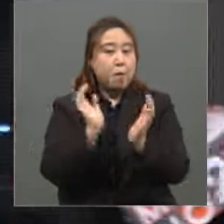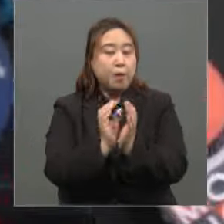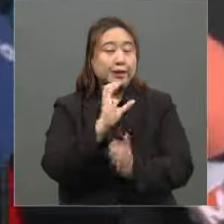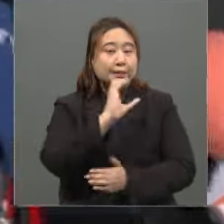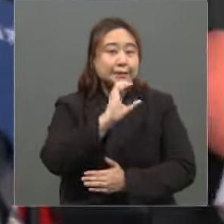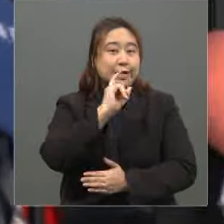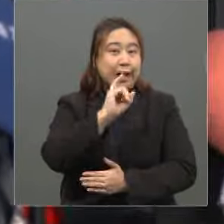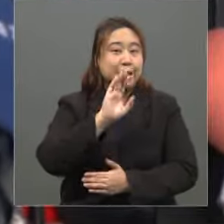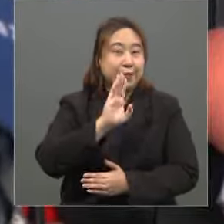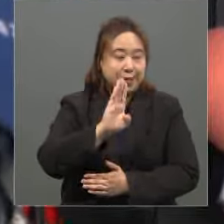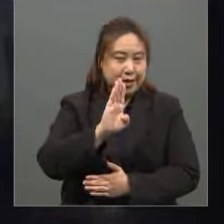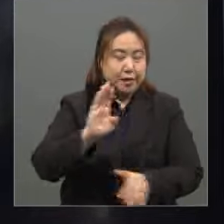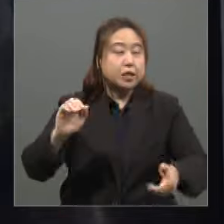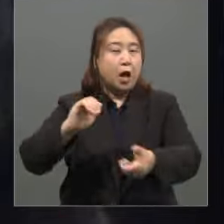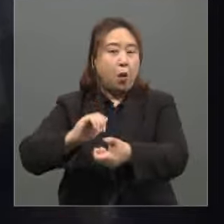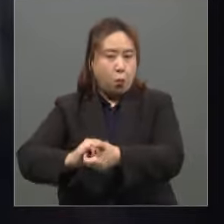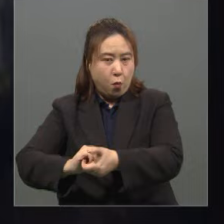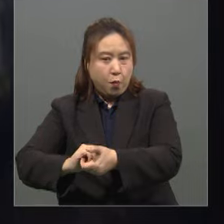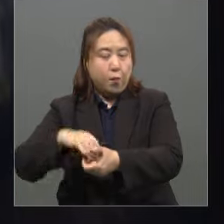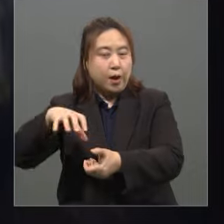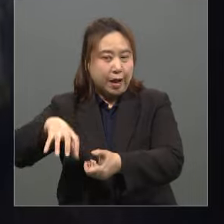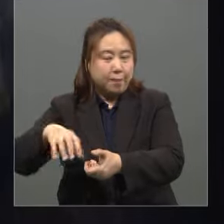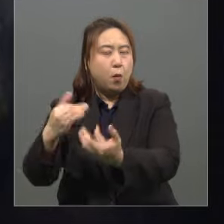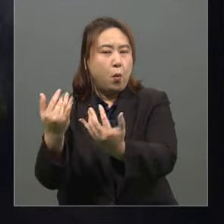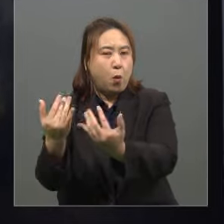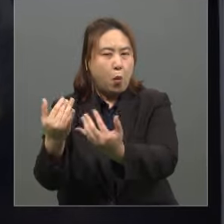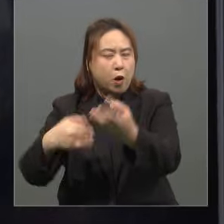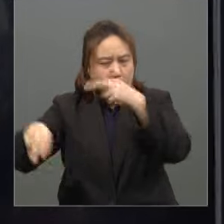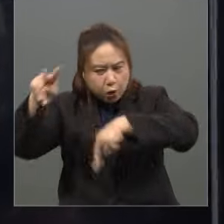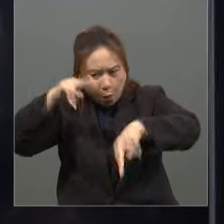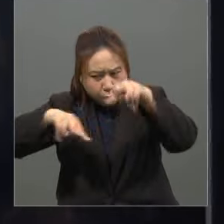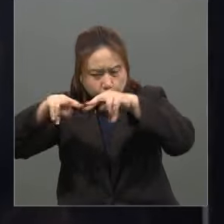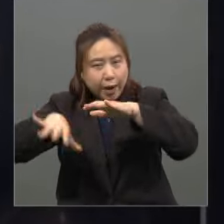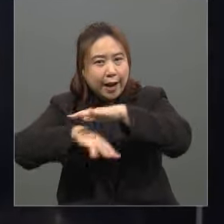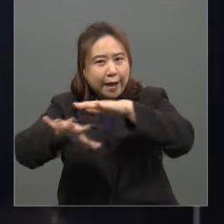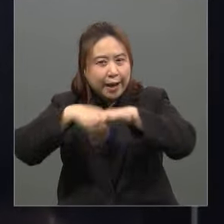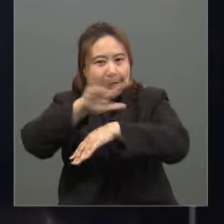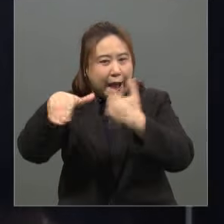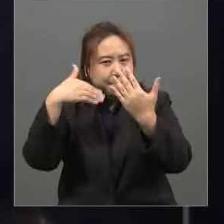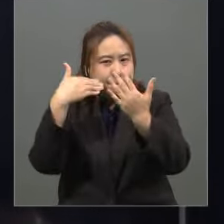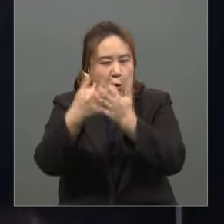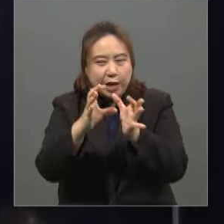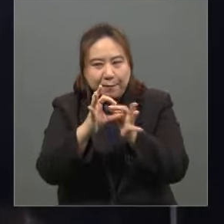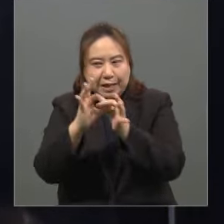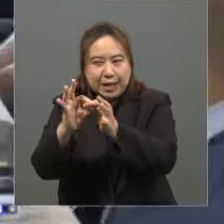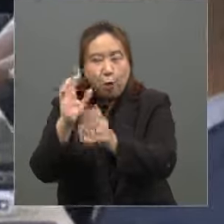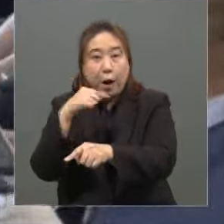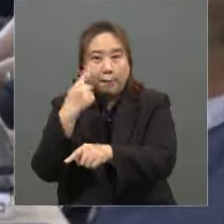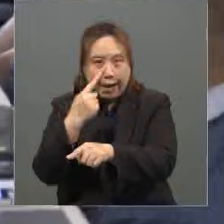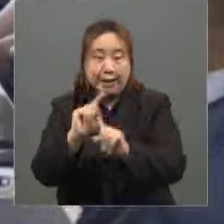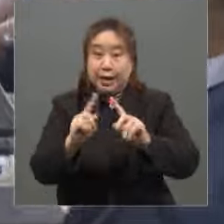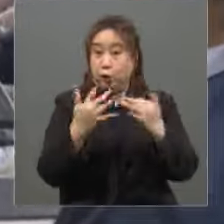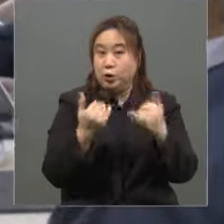มกับบก.ปปป.อยู่ระหว่างการสอบสวนแล้วก็ขยายผลหลักฐานทั้งหมดว่าเกี่ยวพันกับผู้ใดบ้างแต่ว่ายังไม่เปิดเผ